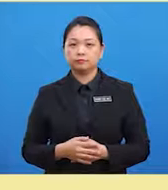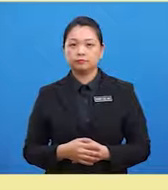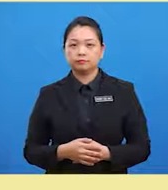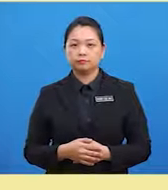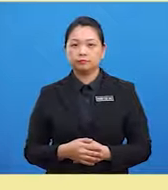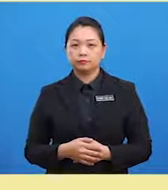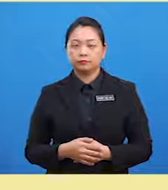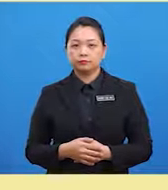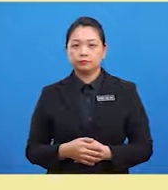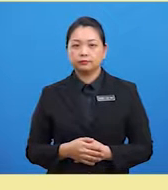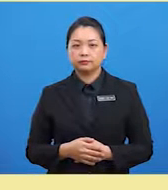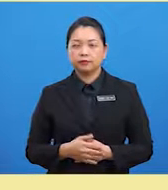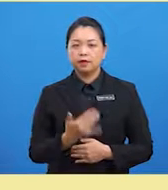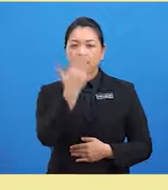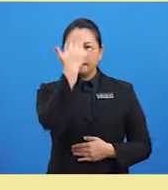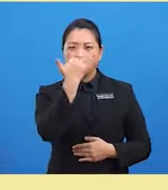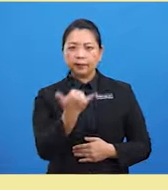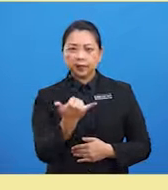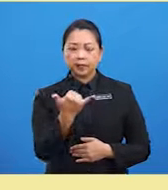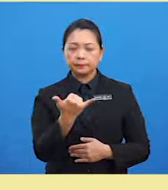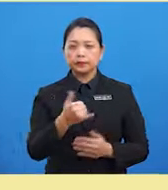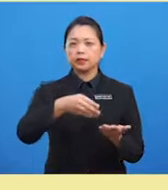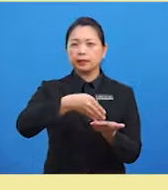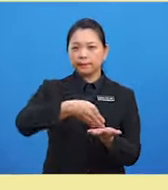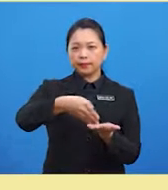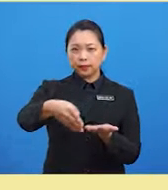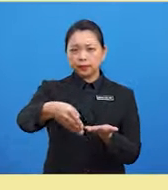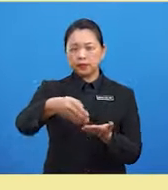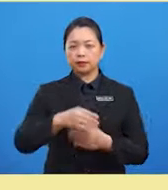Lagi, mengapa mereka membeli?